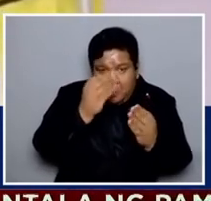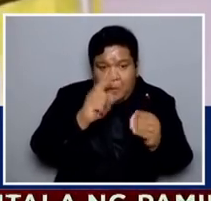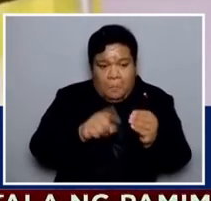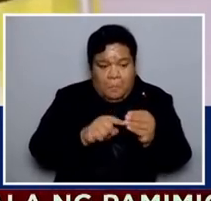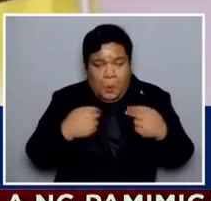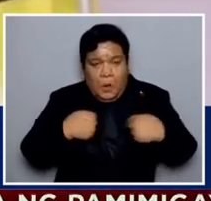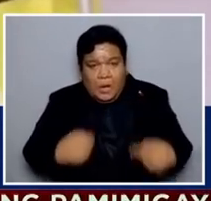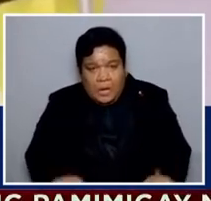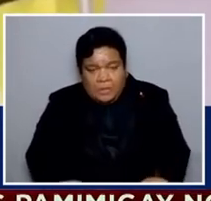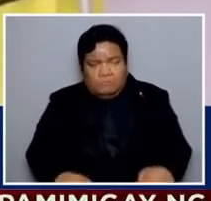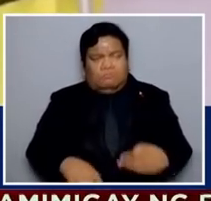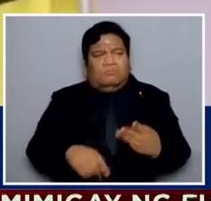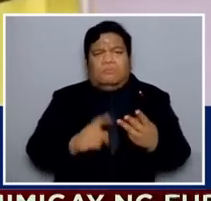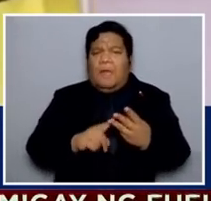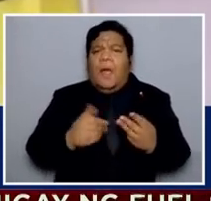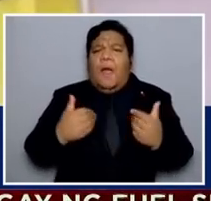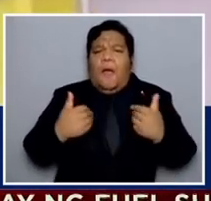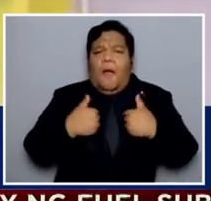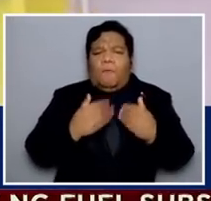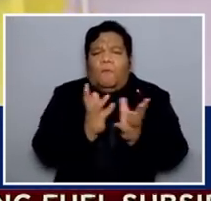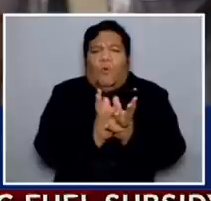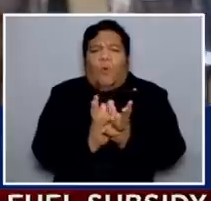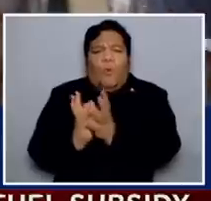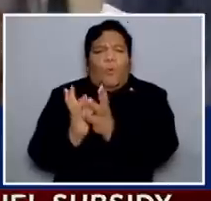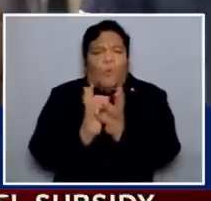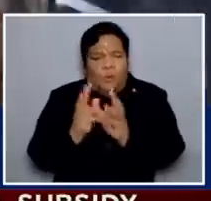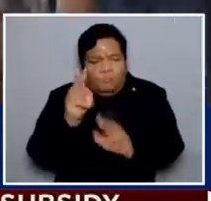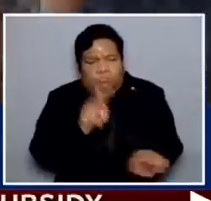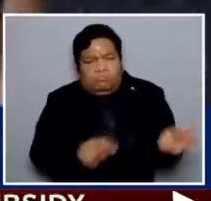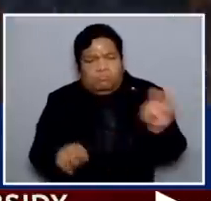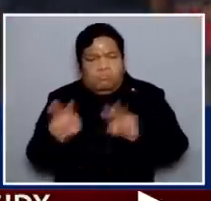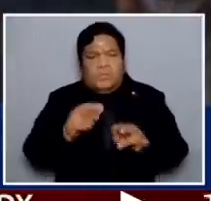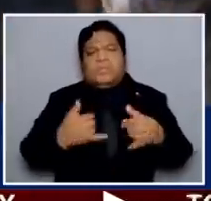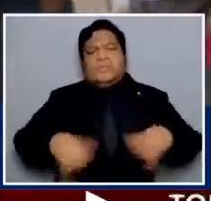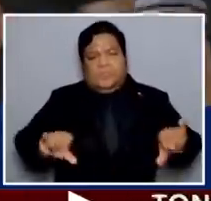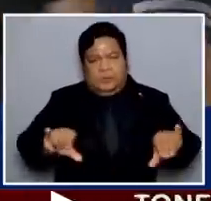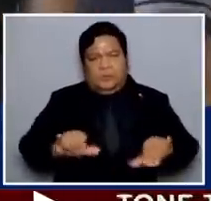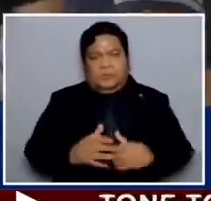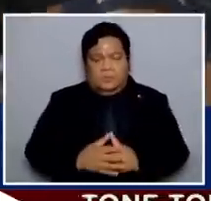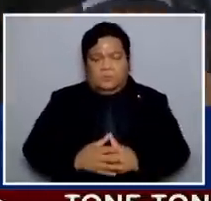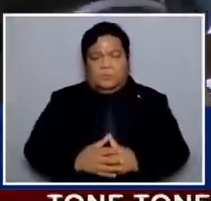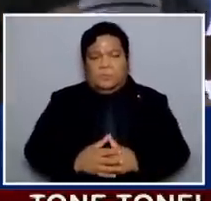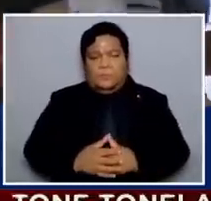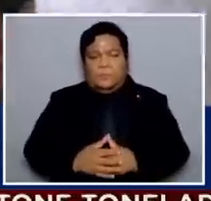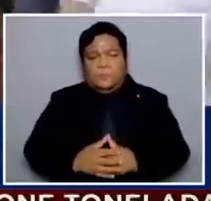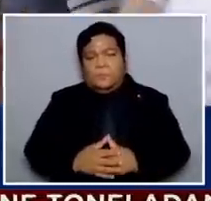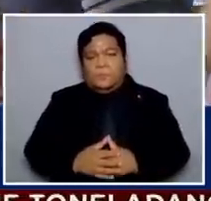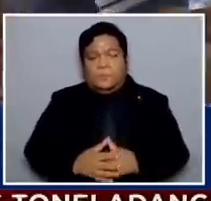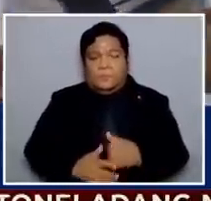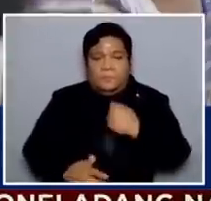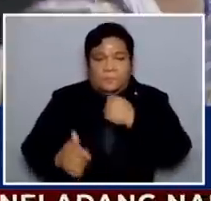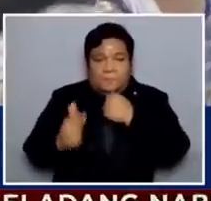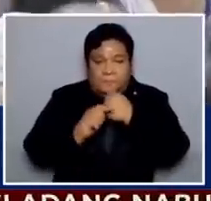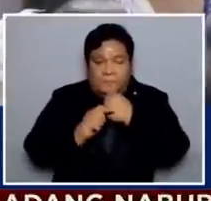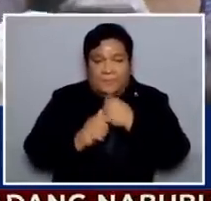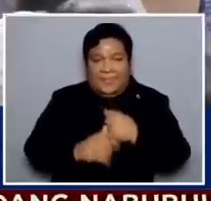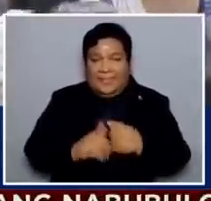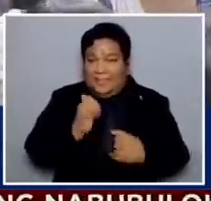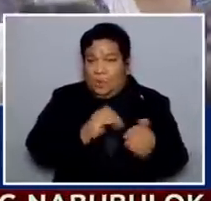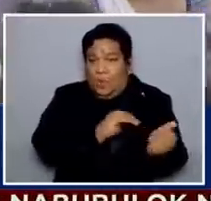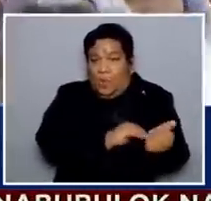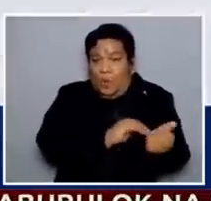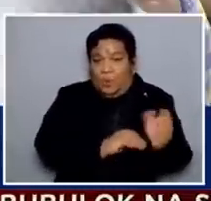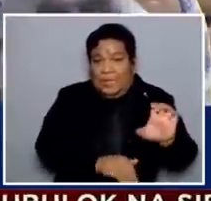tayong community monitoring pagdating nila sa komunidad. Ayon din kay Dr. Salvanya, hindi nila